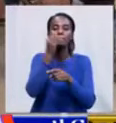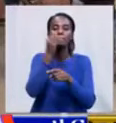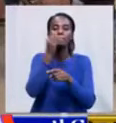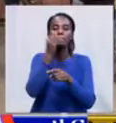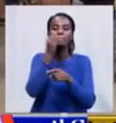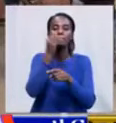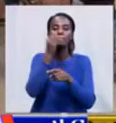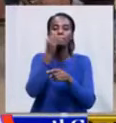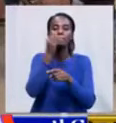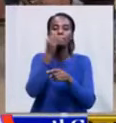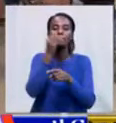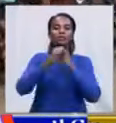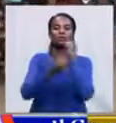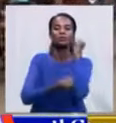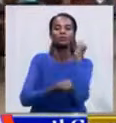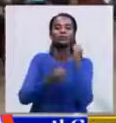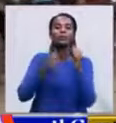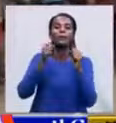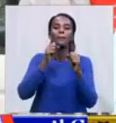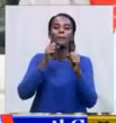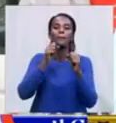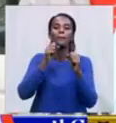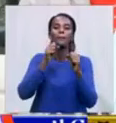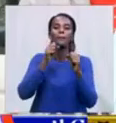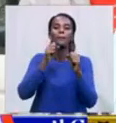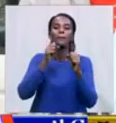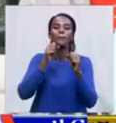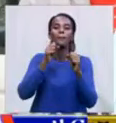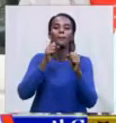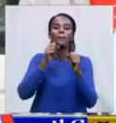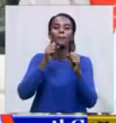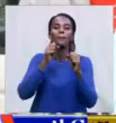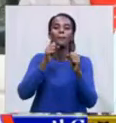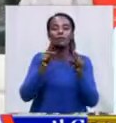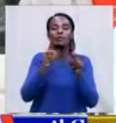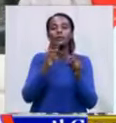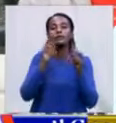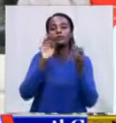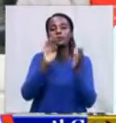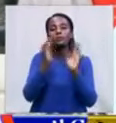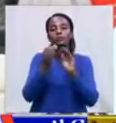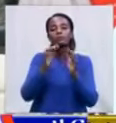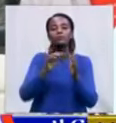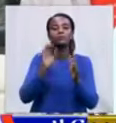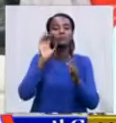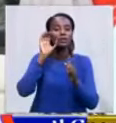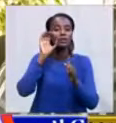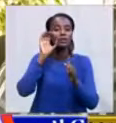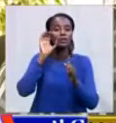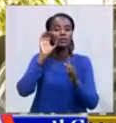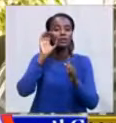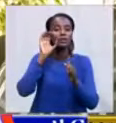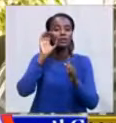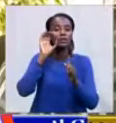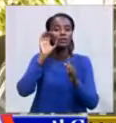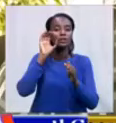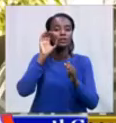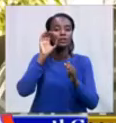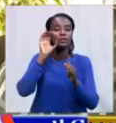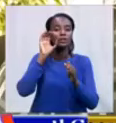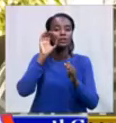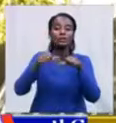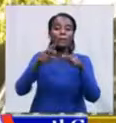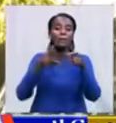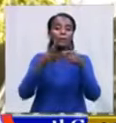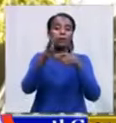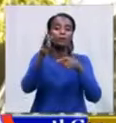የአስቸኳይ ጊዜ አዋጅ መሰረት የምዳኝ እንደሆነም ያነሳሉ። ግን በተለየ ሁኔታ ወደ ቅነሳው መገደዱ ከሆነ የውል ማቋረጥ